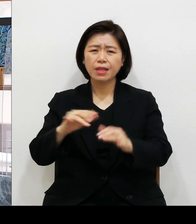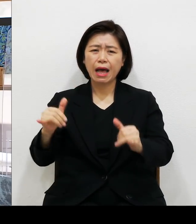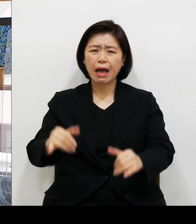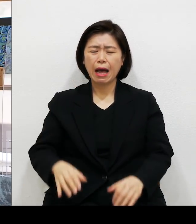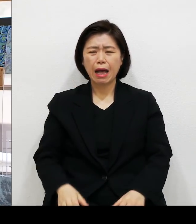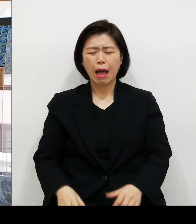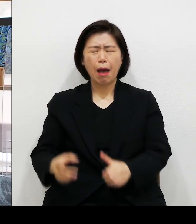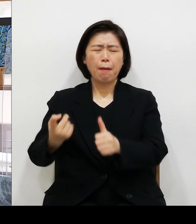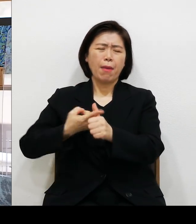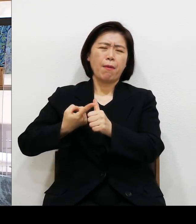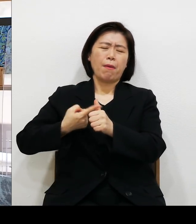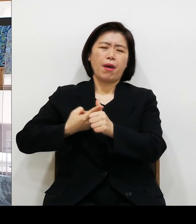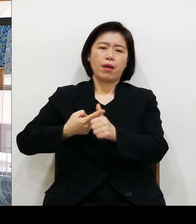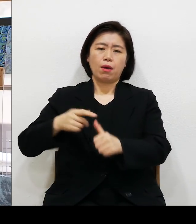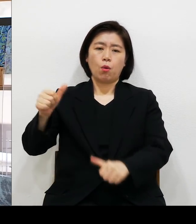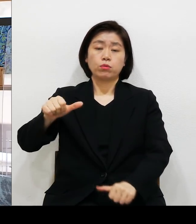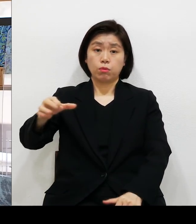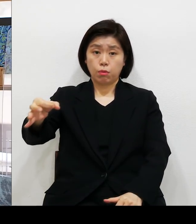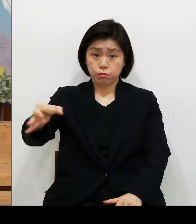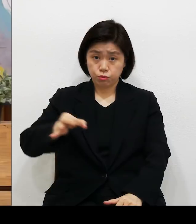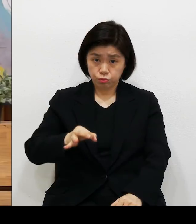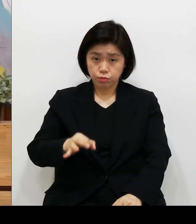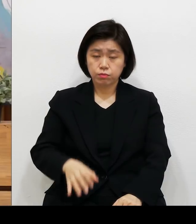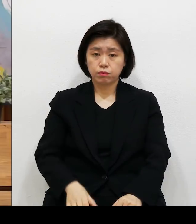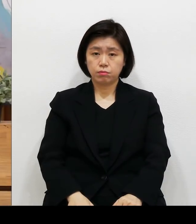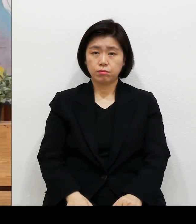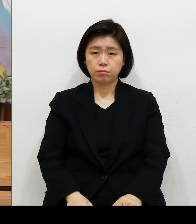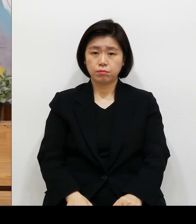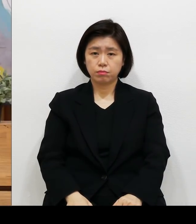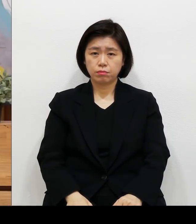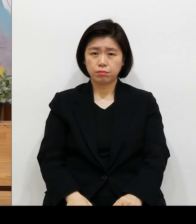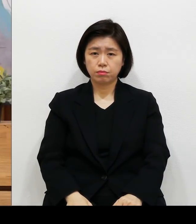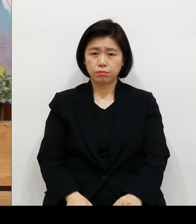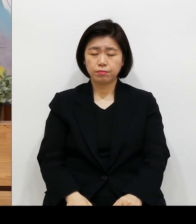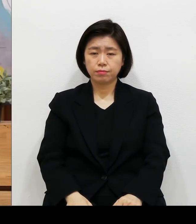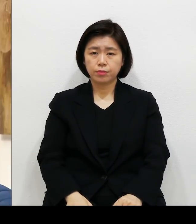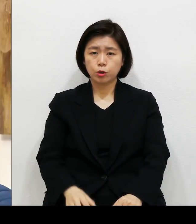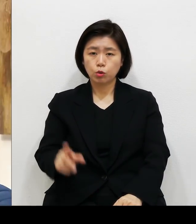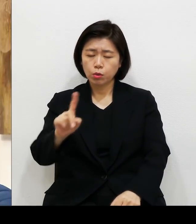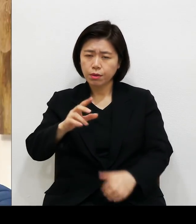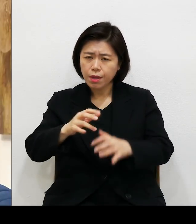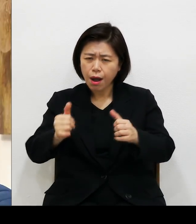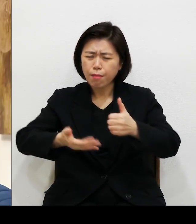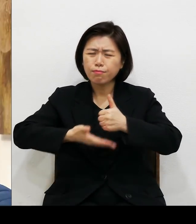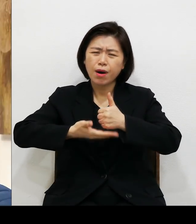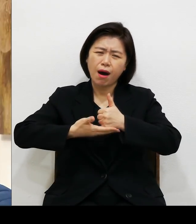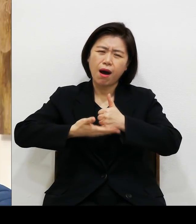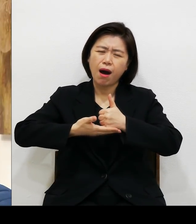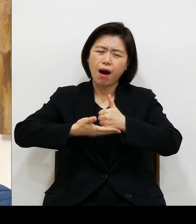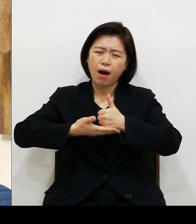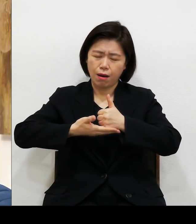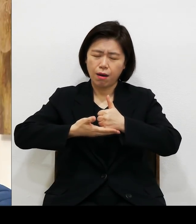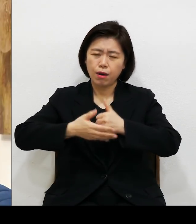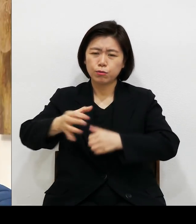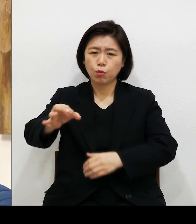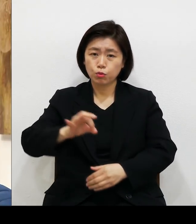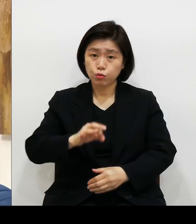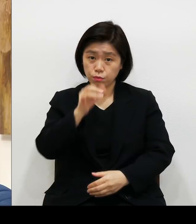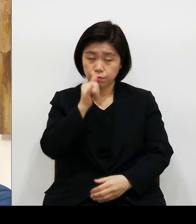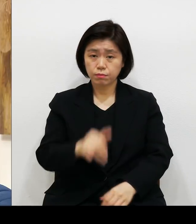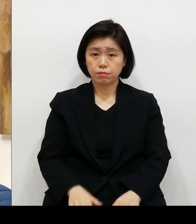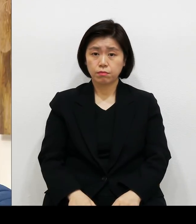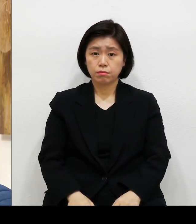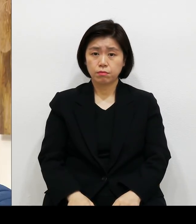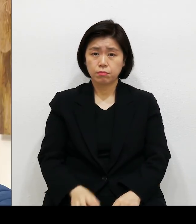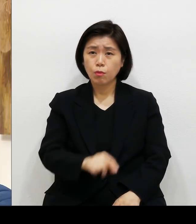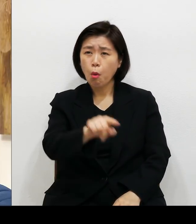하면서 5천 원을 주고 가신 분도 계시고 아기랑 같이 나와서 네, 힘내라는 분도 계시고 예. 근데 저는